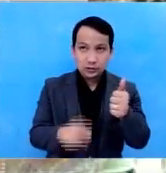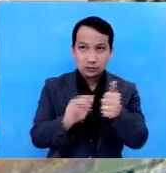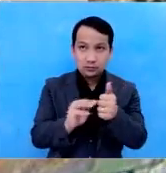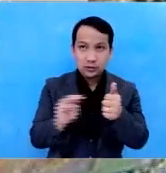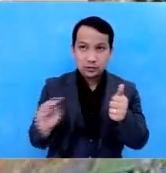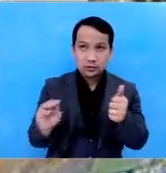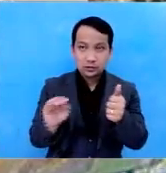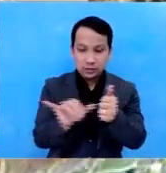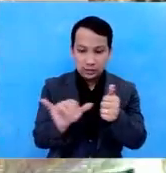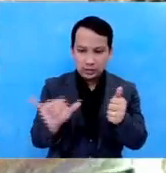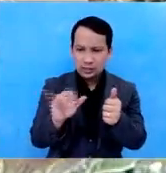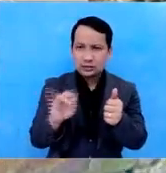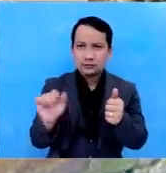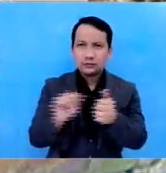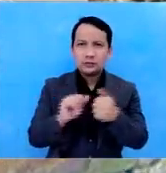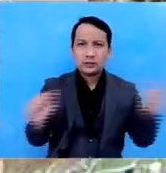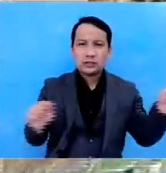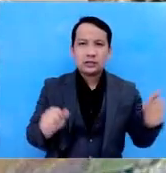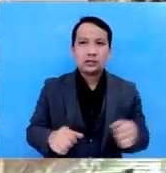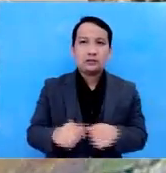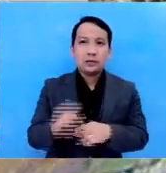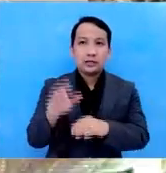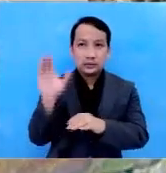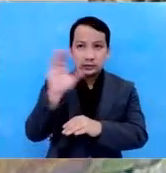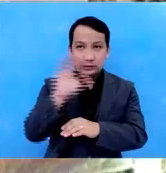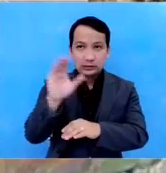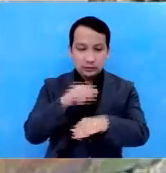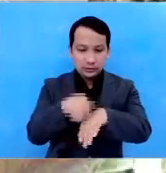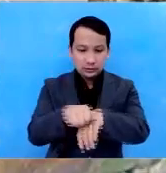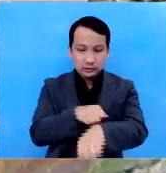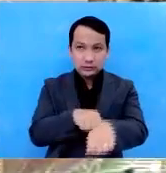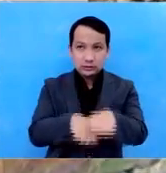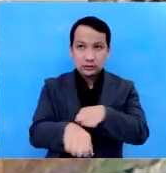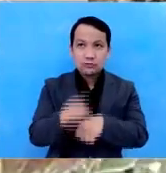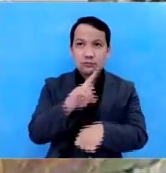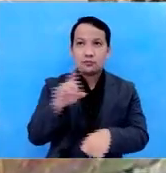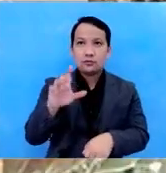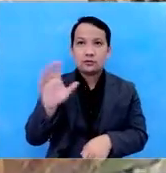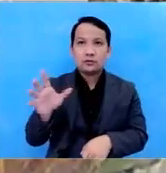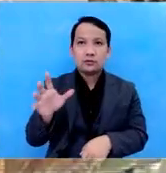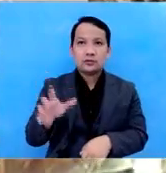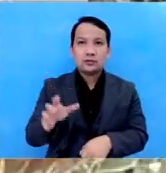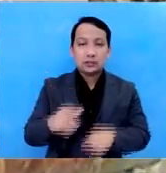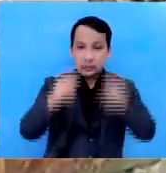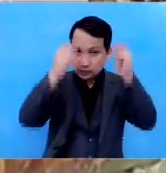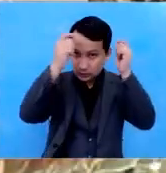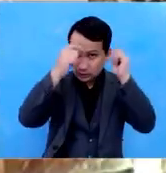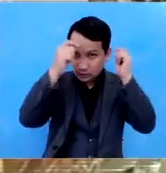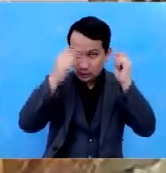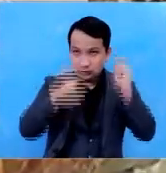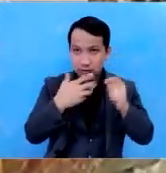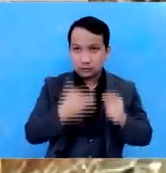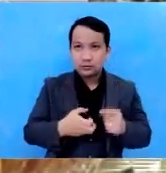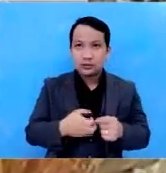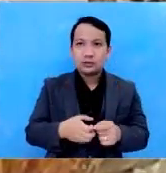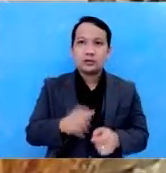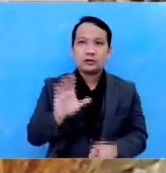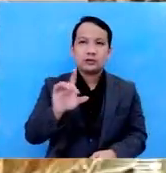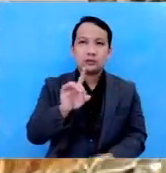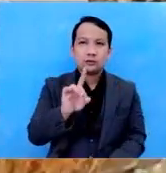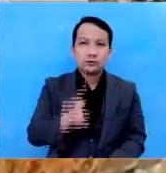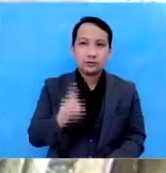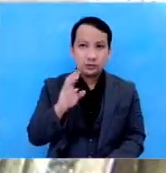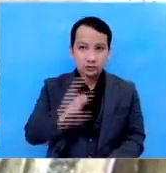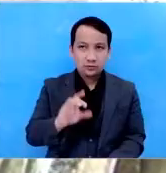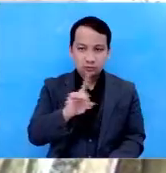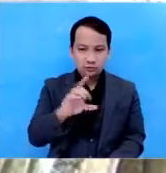ay Christmas socks, 150 ang kada piraso niyan. At ang Santa hat at wreath naman, 100 pesos sa